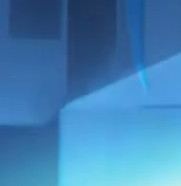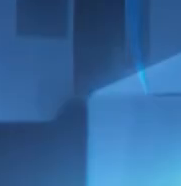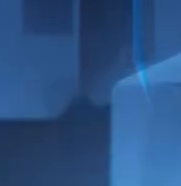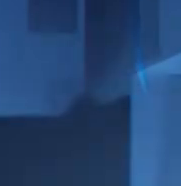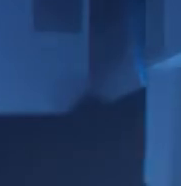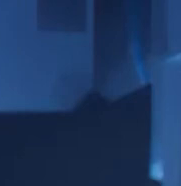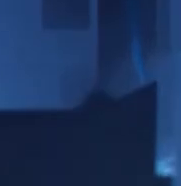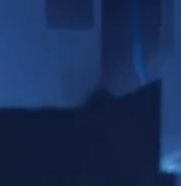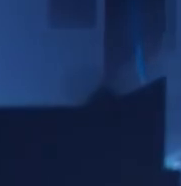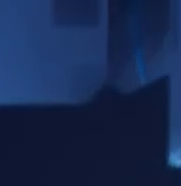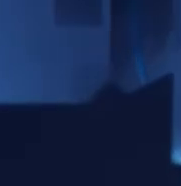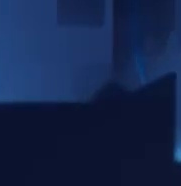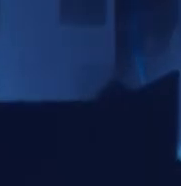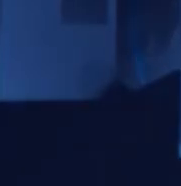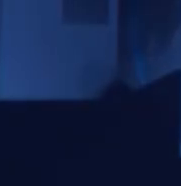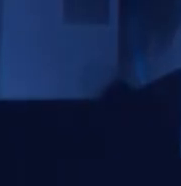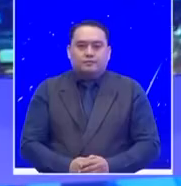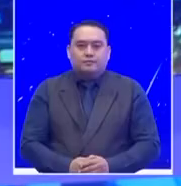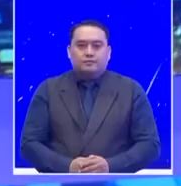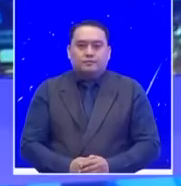«Жетсу», Искельдинский район.